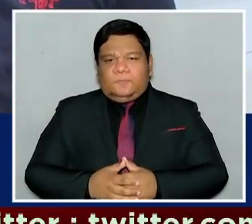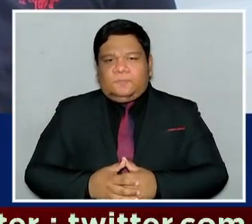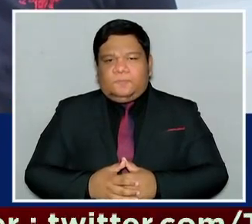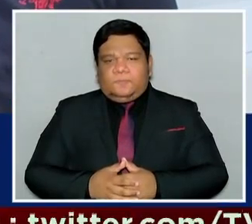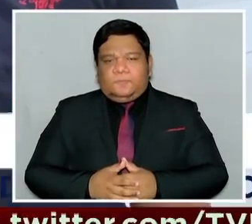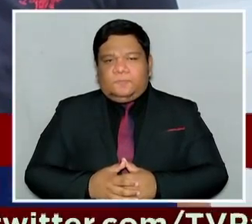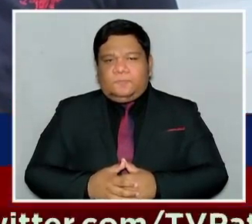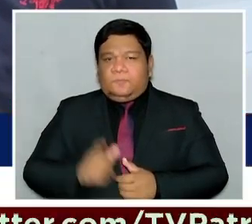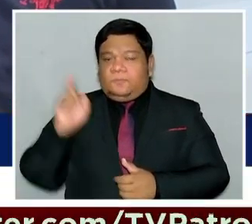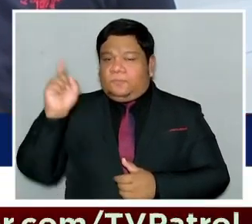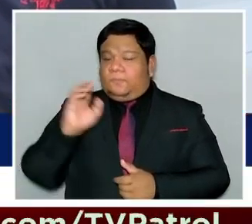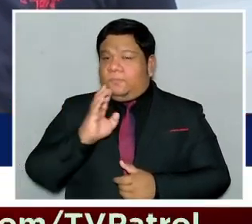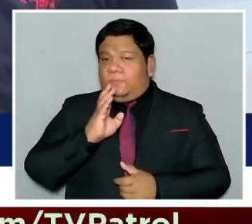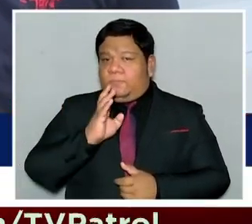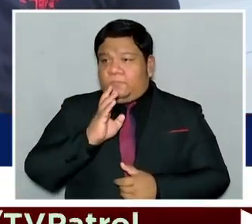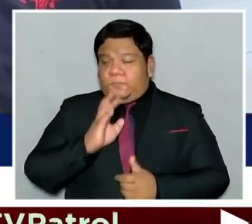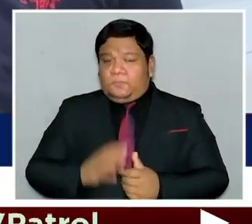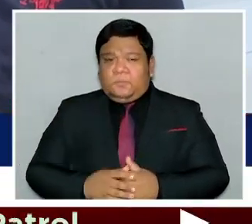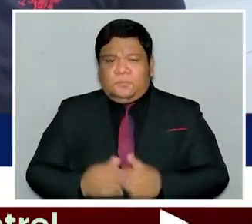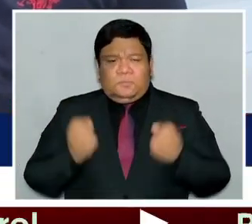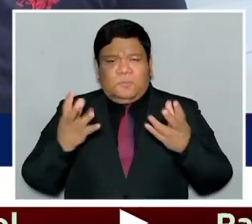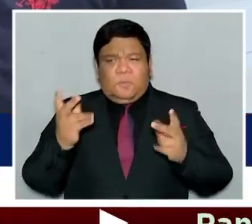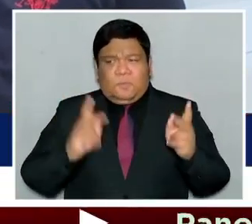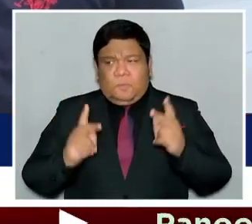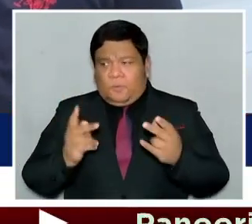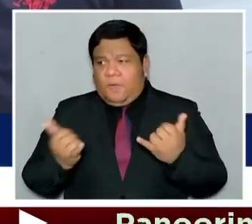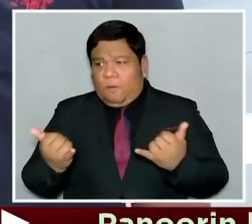I think that a lot of other people are coming out